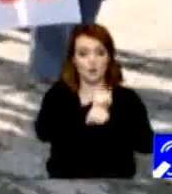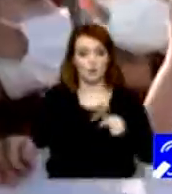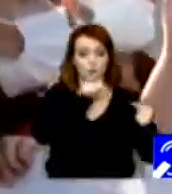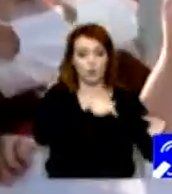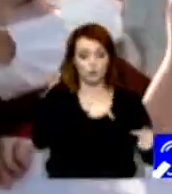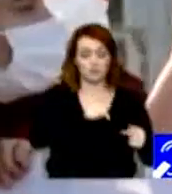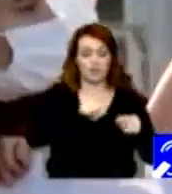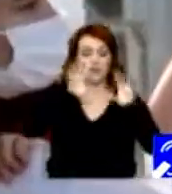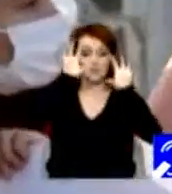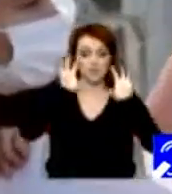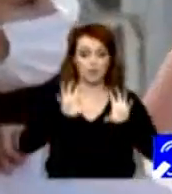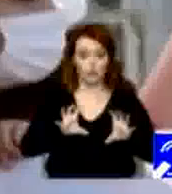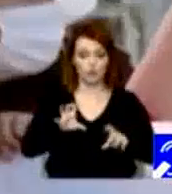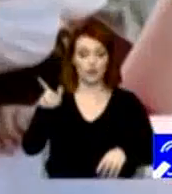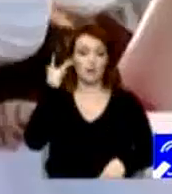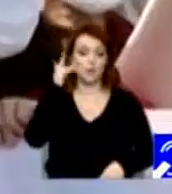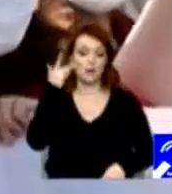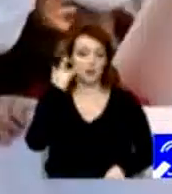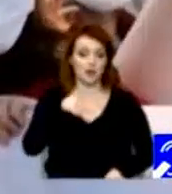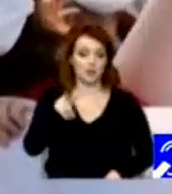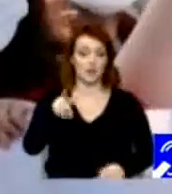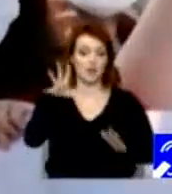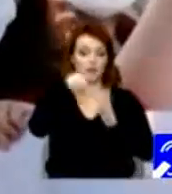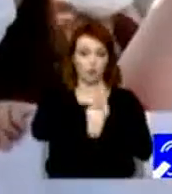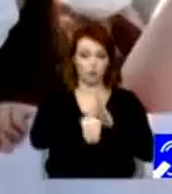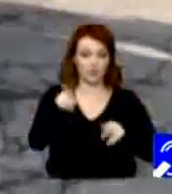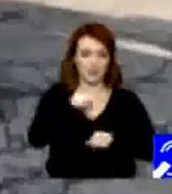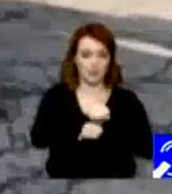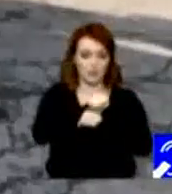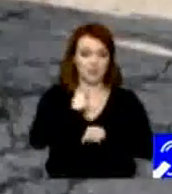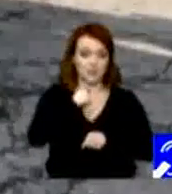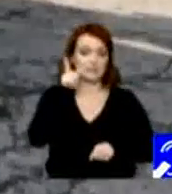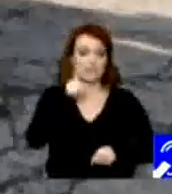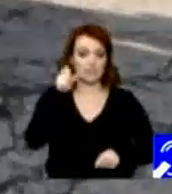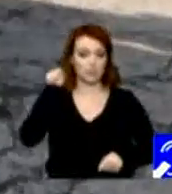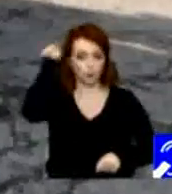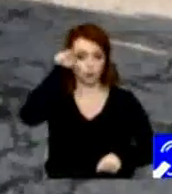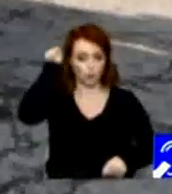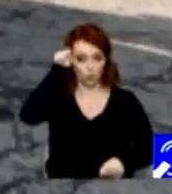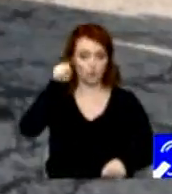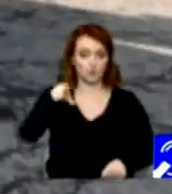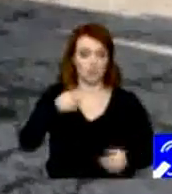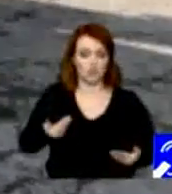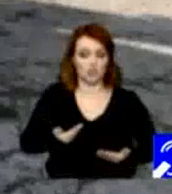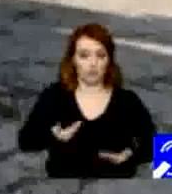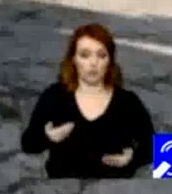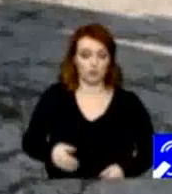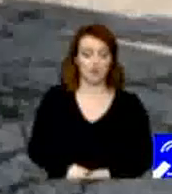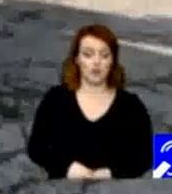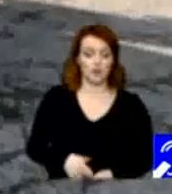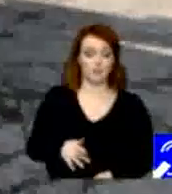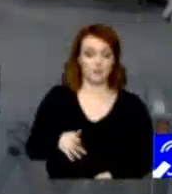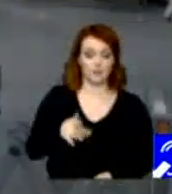în Orientul Mijlociu manifestanții îi fac parte din Uniunea tinerilor turci nava USS mount Whitney a traversat